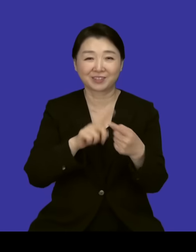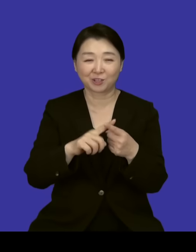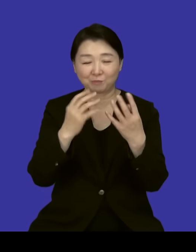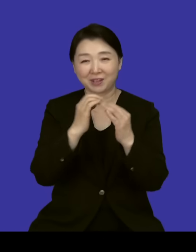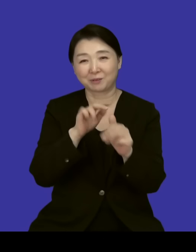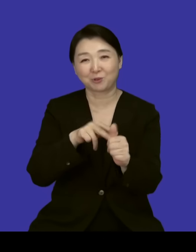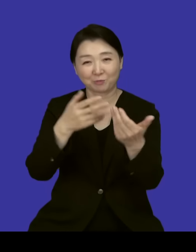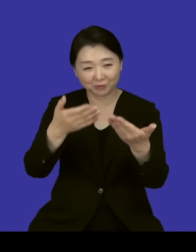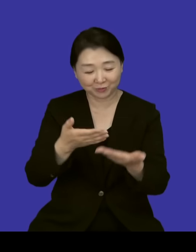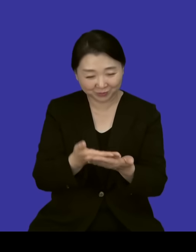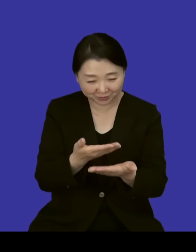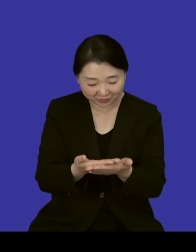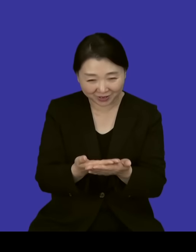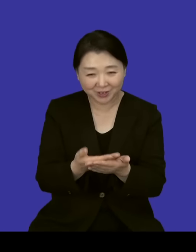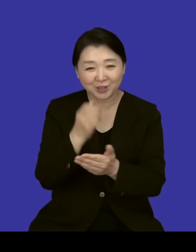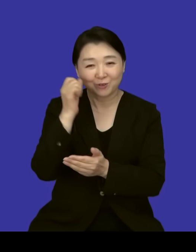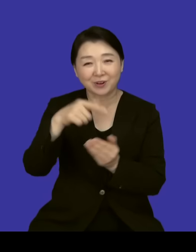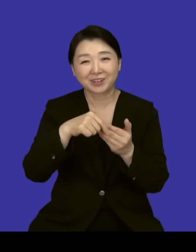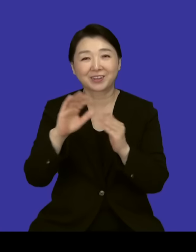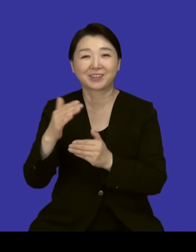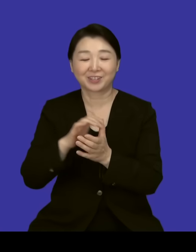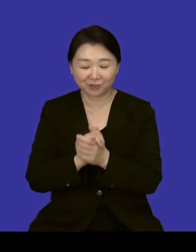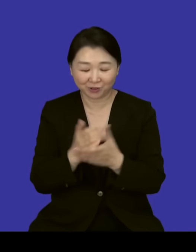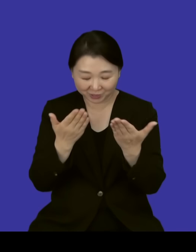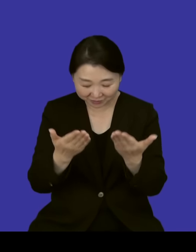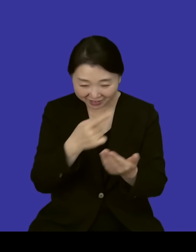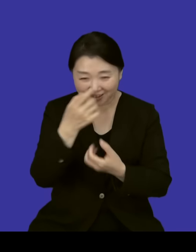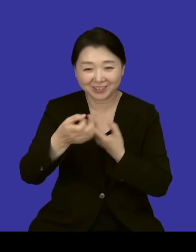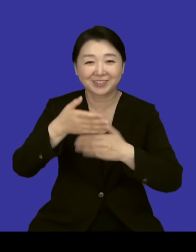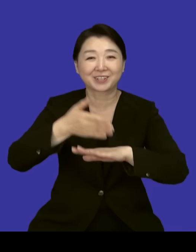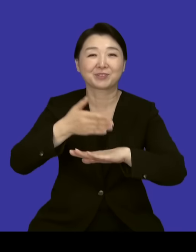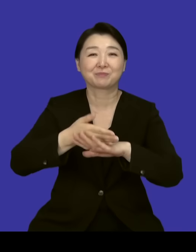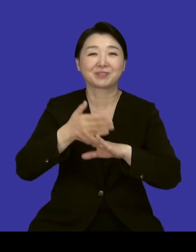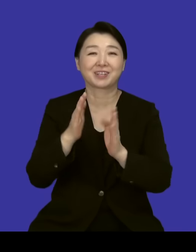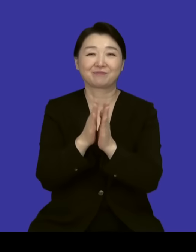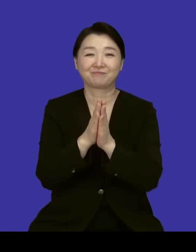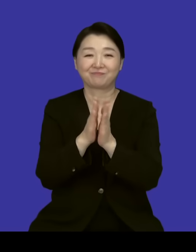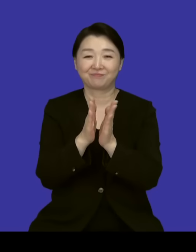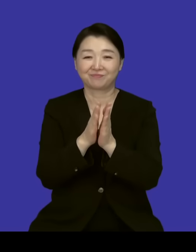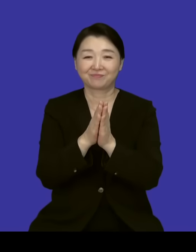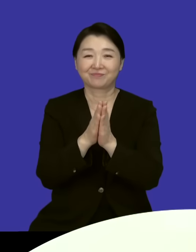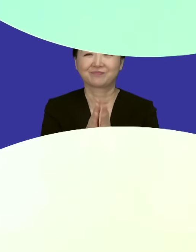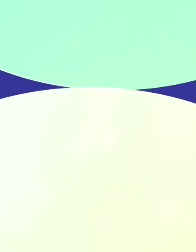좋은 정보를 주시는 훌륭한 리더가 되시길 저희도 응원하겠습니다. 네. 오늘 귀한 가지 고맙습니다. 감사합니다.